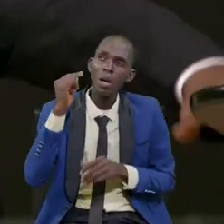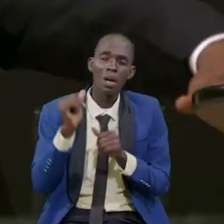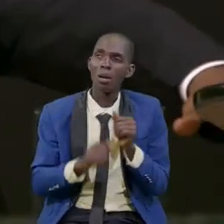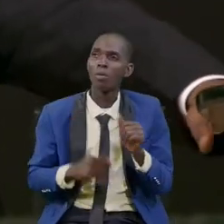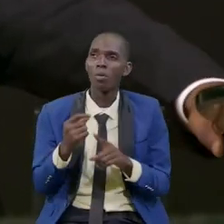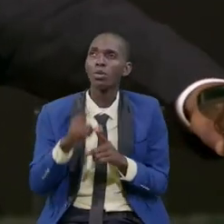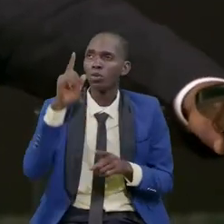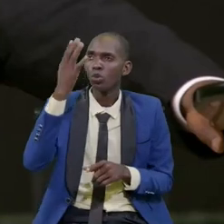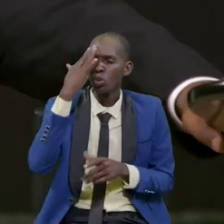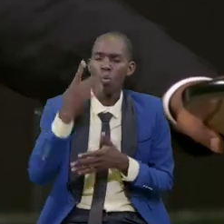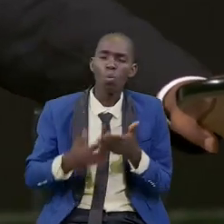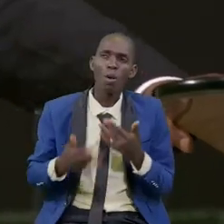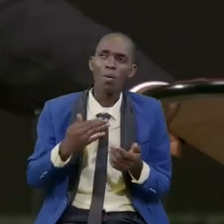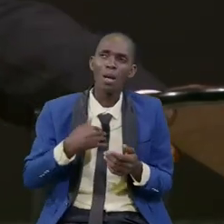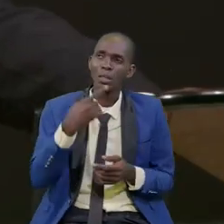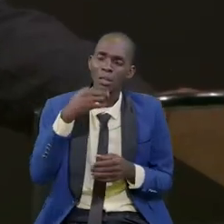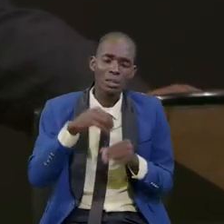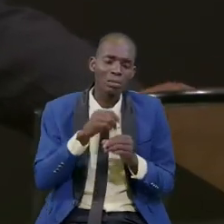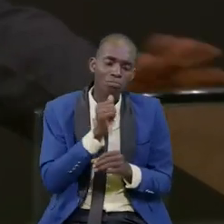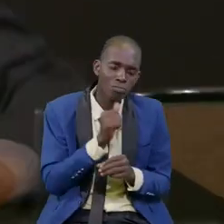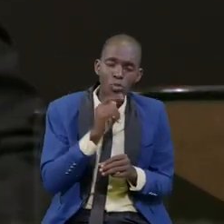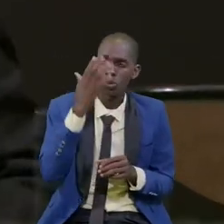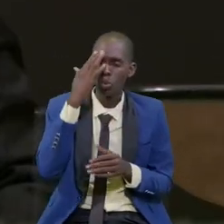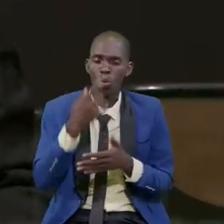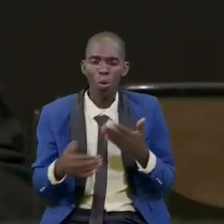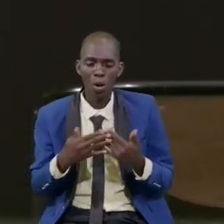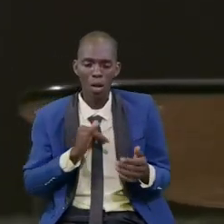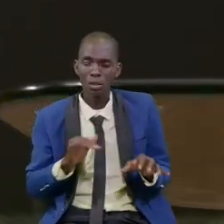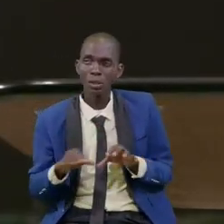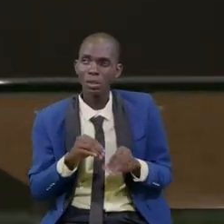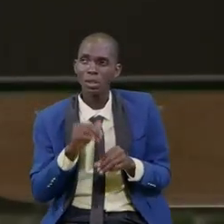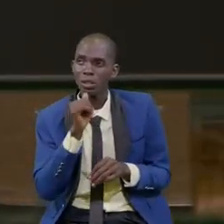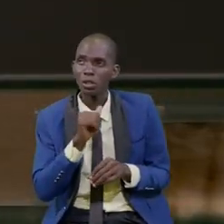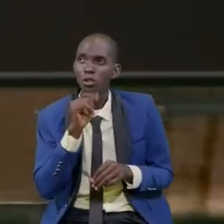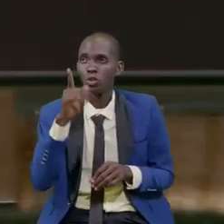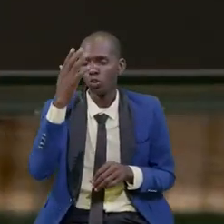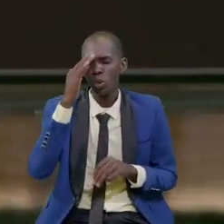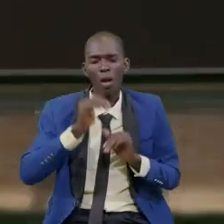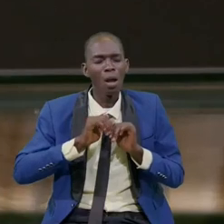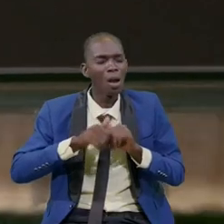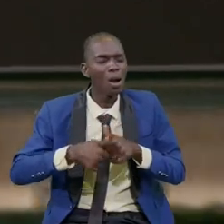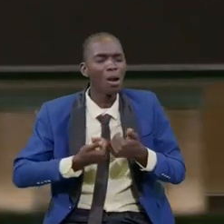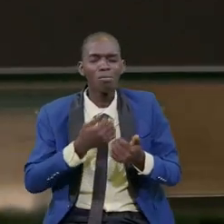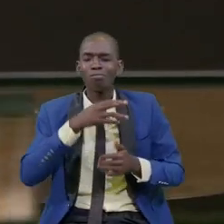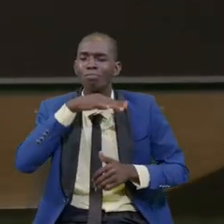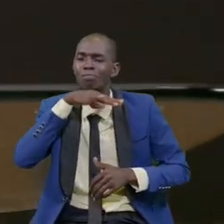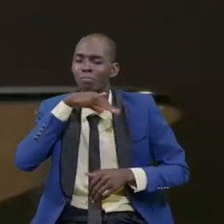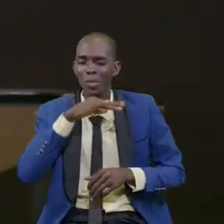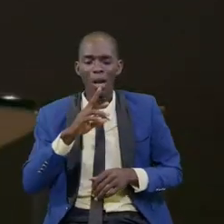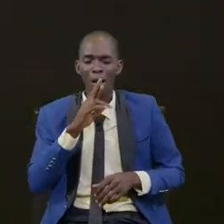toute conversation. Tu sais ce que j'ai dit, ce que j'ai fait. Alors, tu sais combien mes